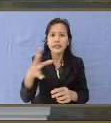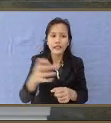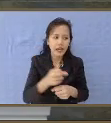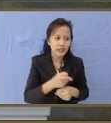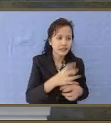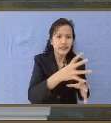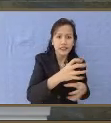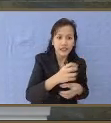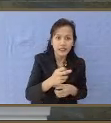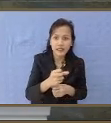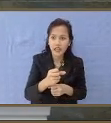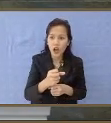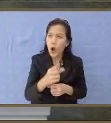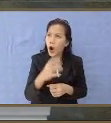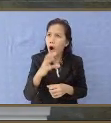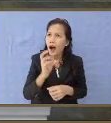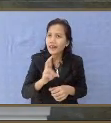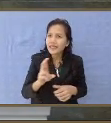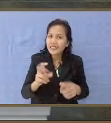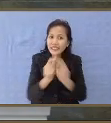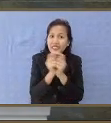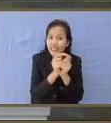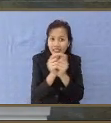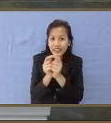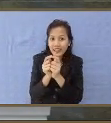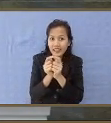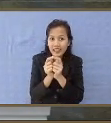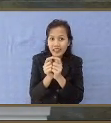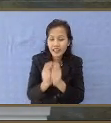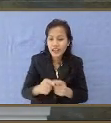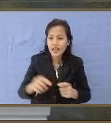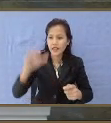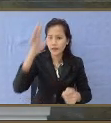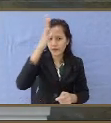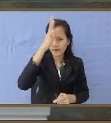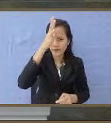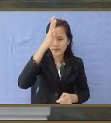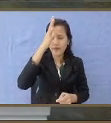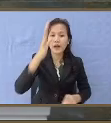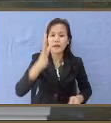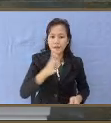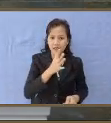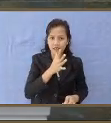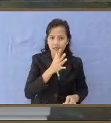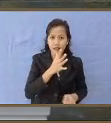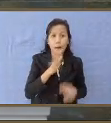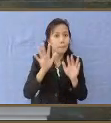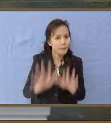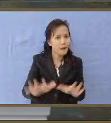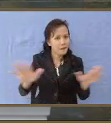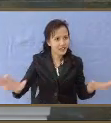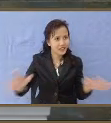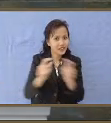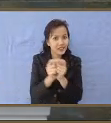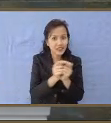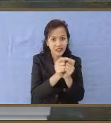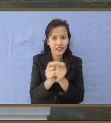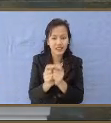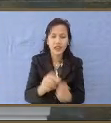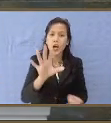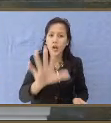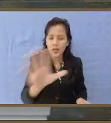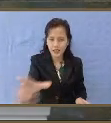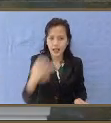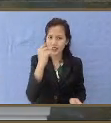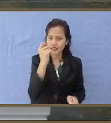ang iyong pamilya, nandyan yung tatay, nandyan yung nanay, di ba mga kapatid? Look at this. Let's go to the facts again,